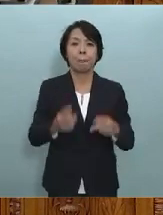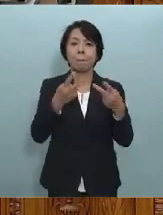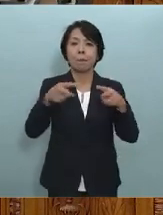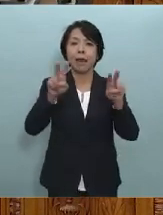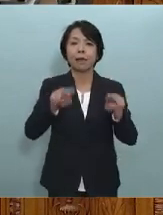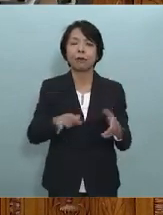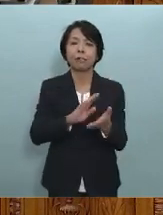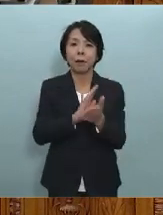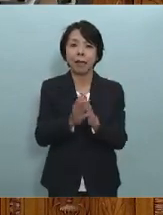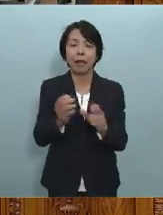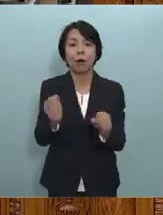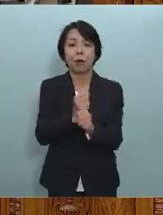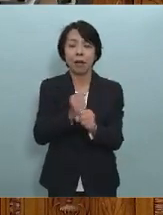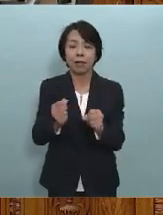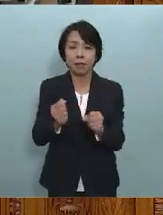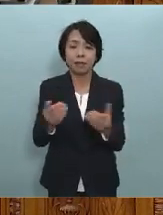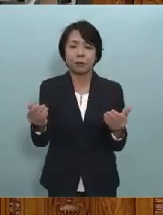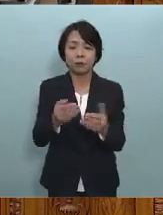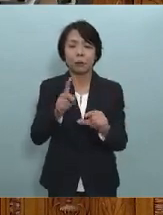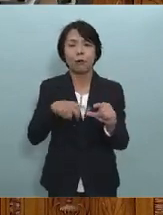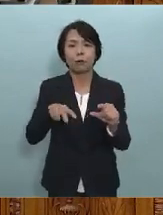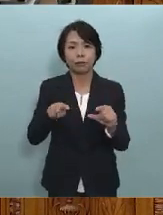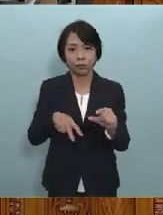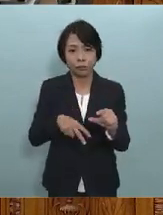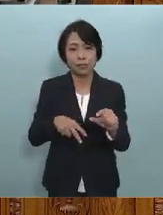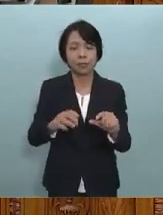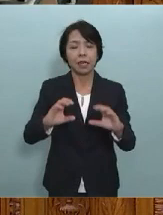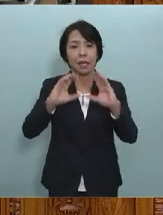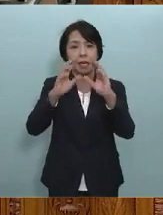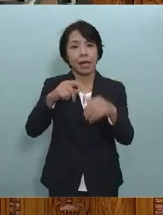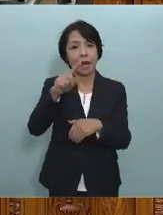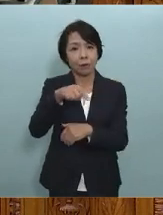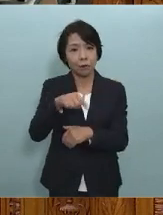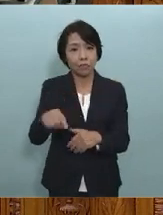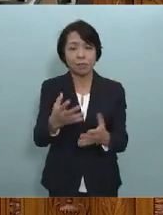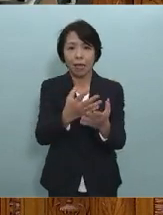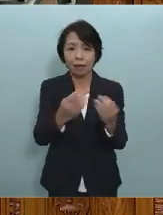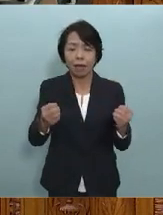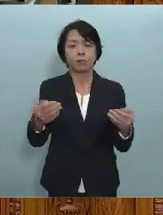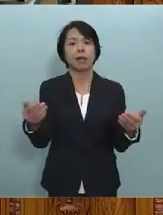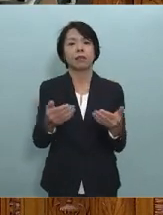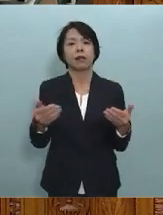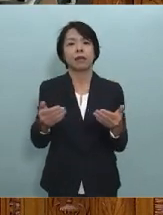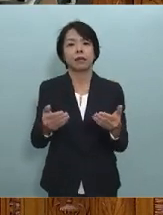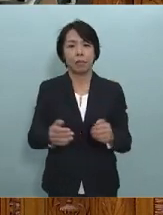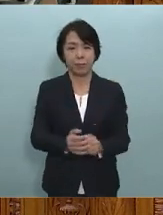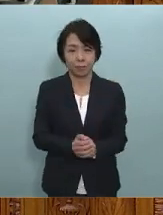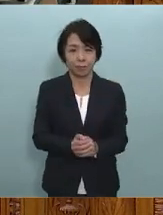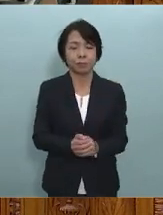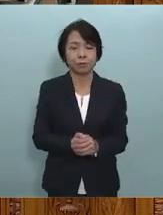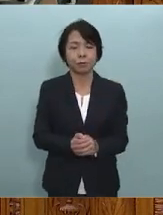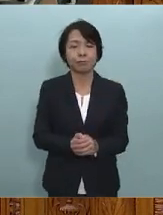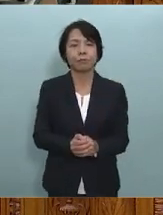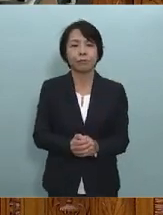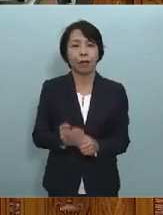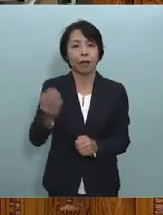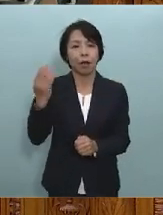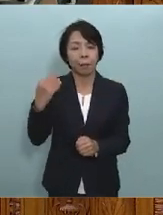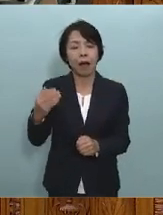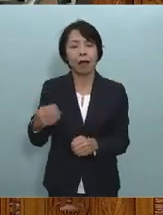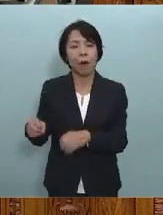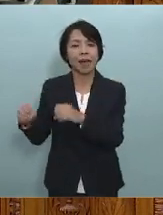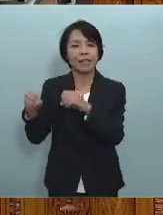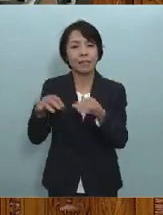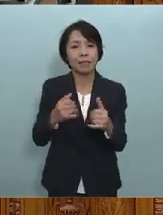は製造業を中心に大量の外国人が働いています振り返ってみれば移民として全国で